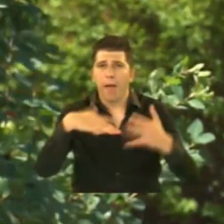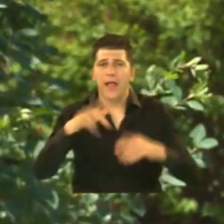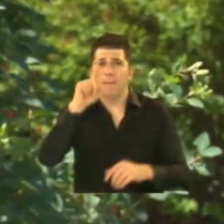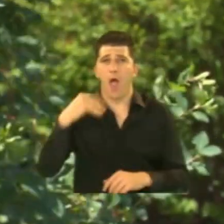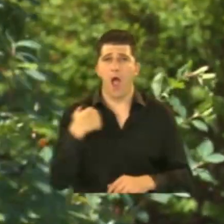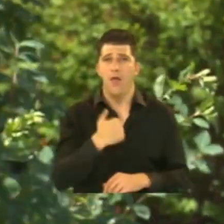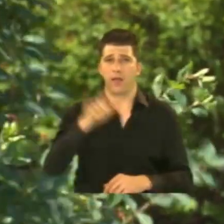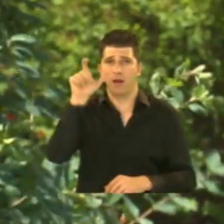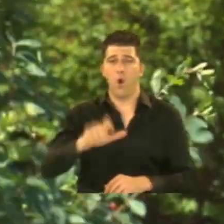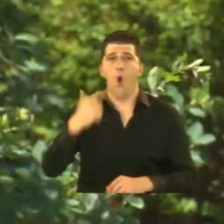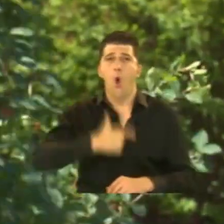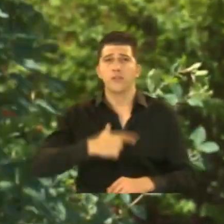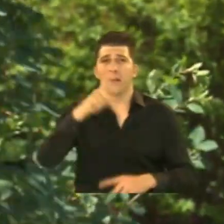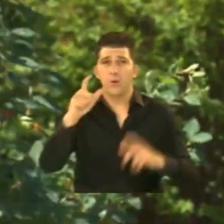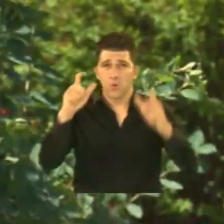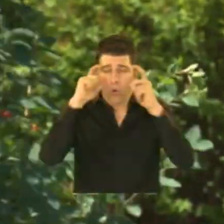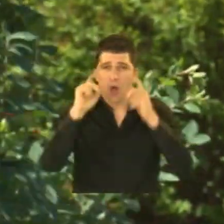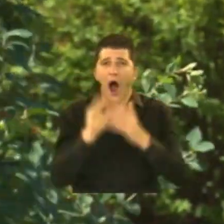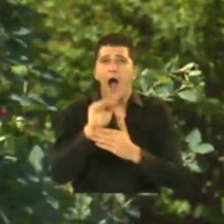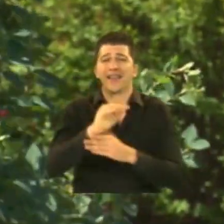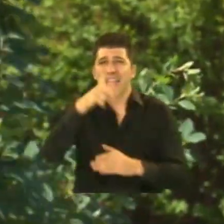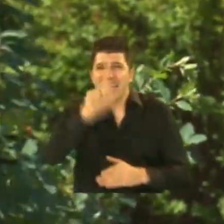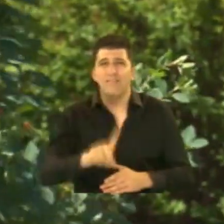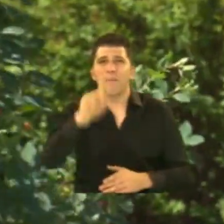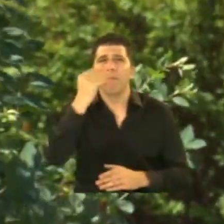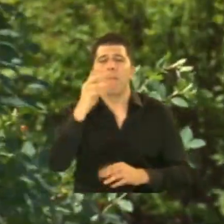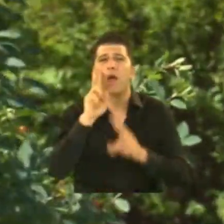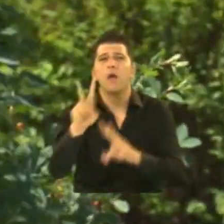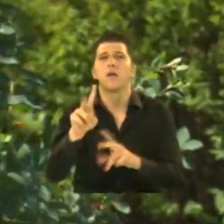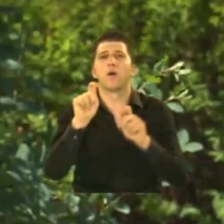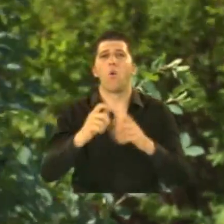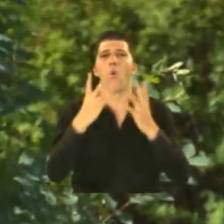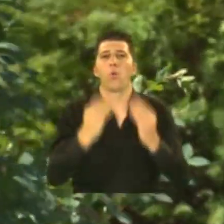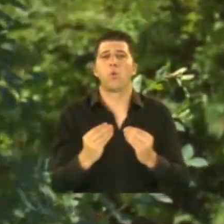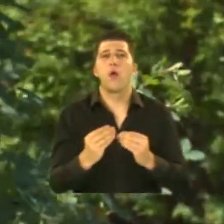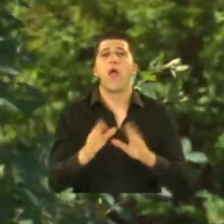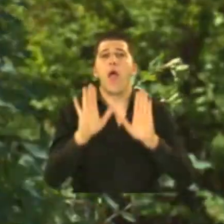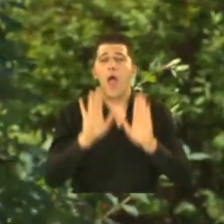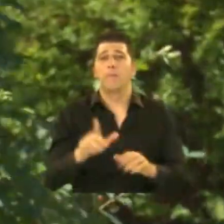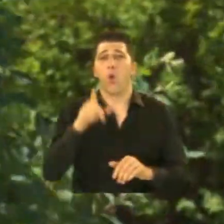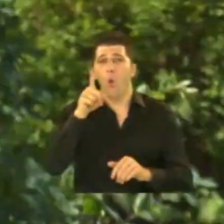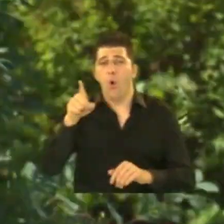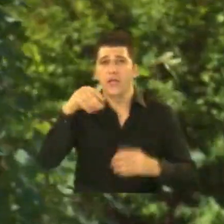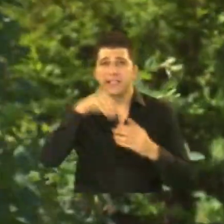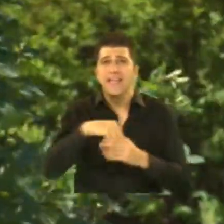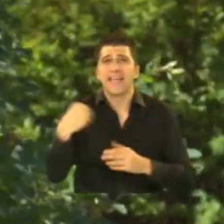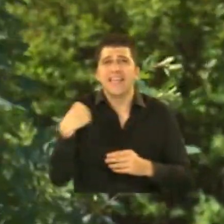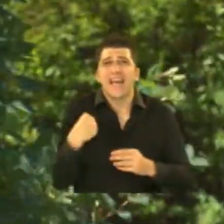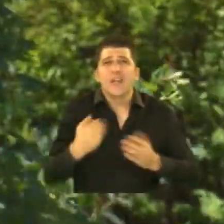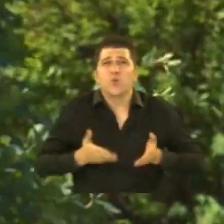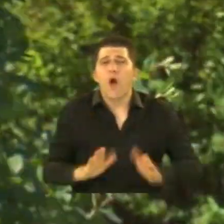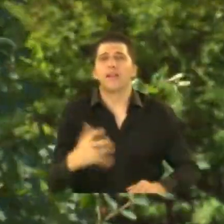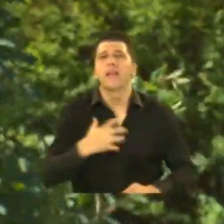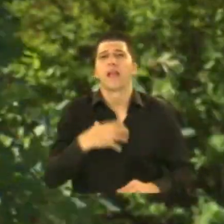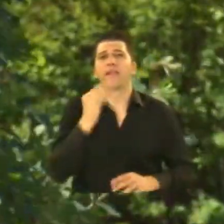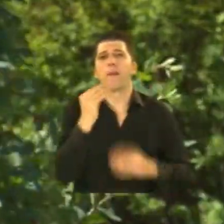Görme engelli bir anne özel bir gözlükle hayatında ilk defa bir bebek görüyor. Üstelik o da